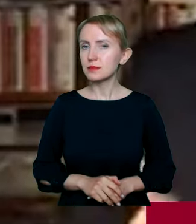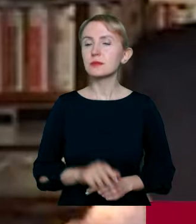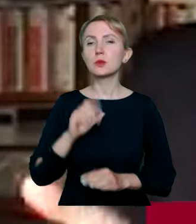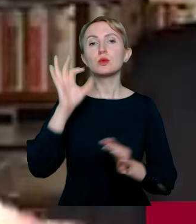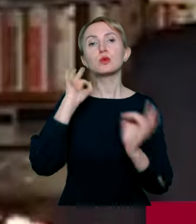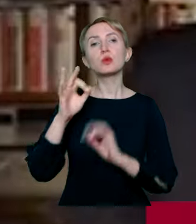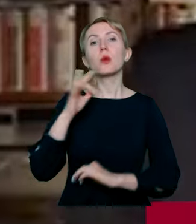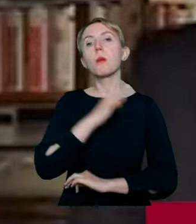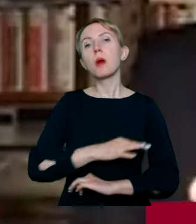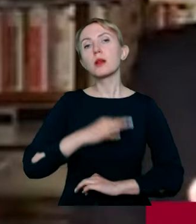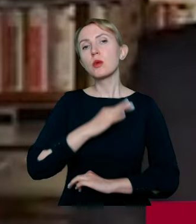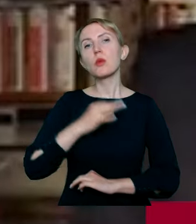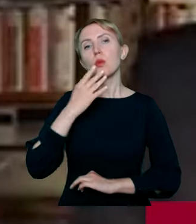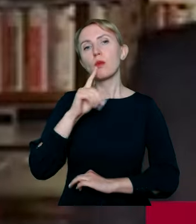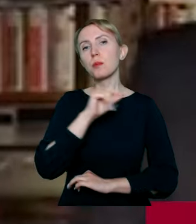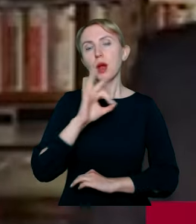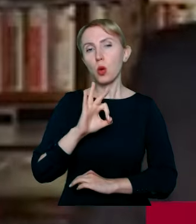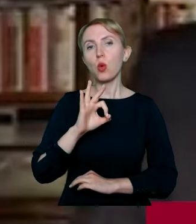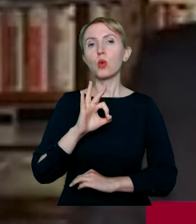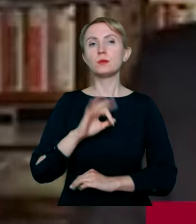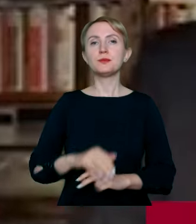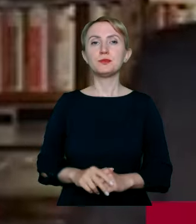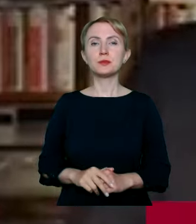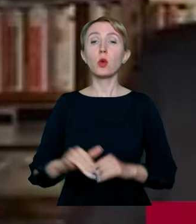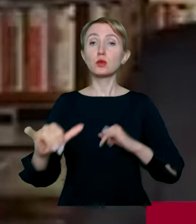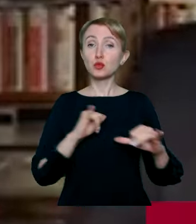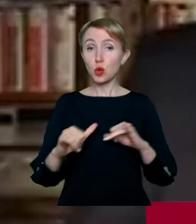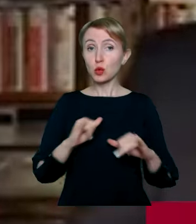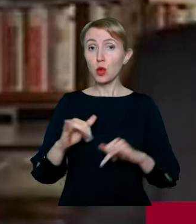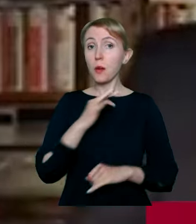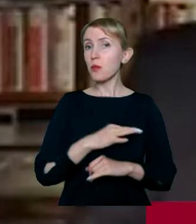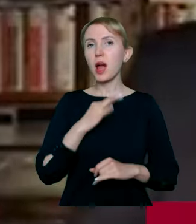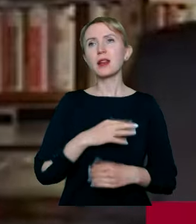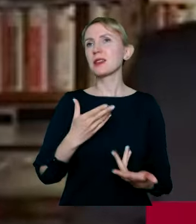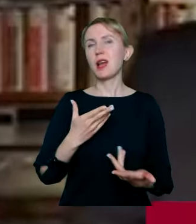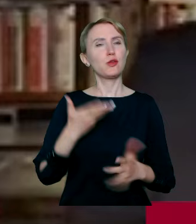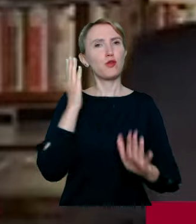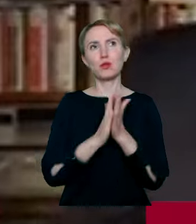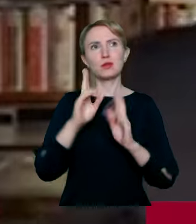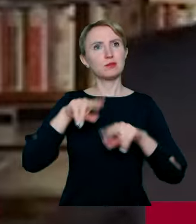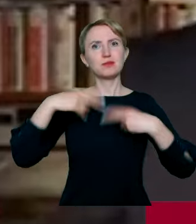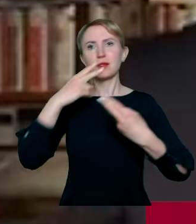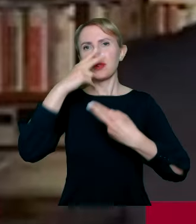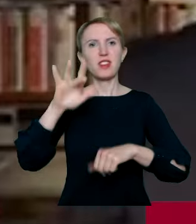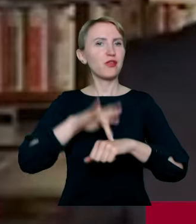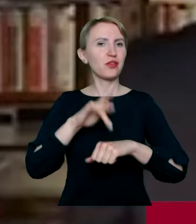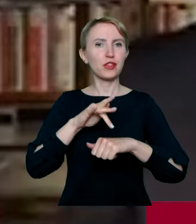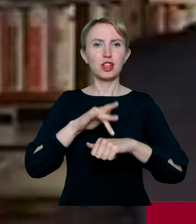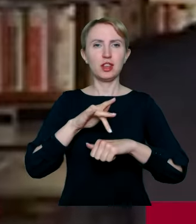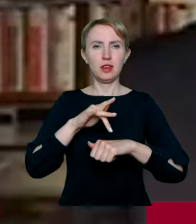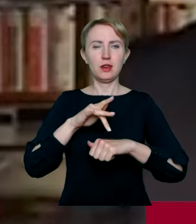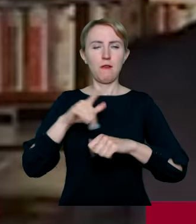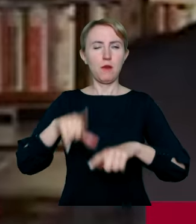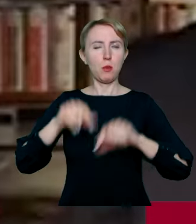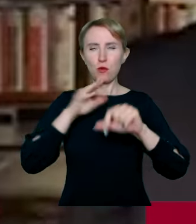partia, mówiąc o Platformie, jest to partia rządząca, ale to się tak wprost nie przełożyło. No, jednak wynik wyborów